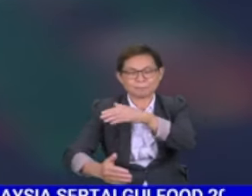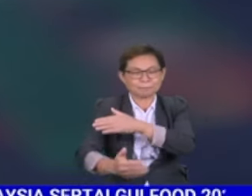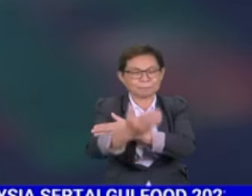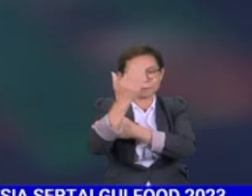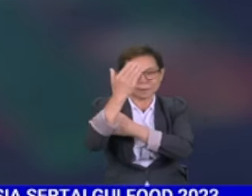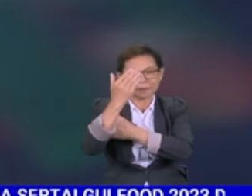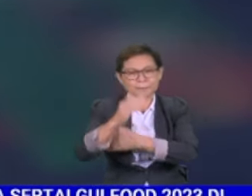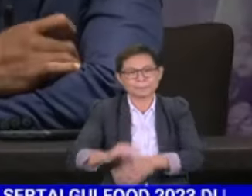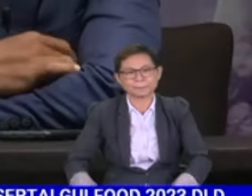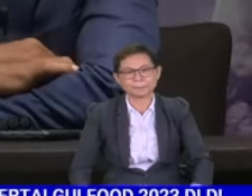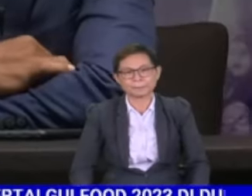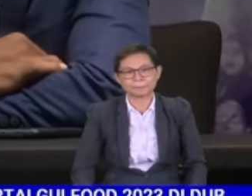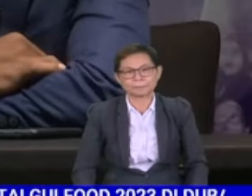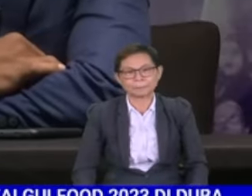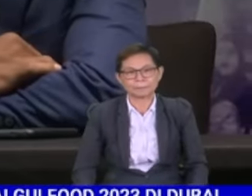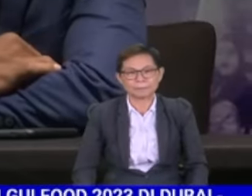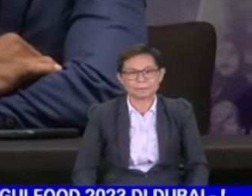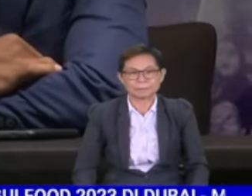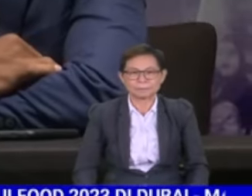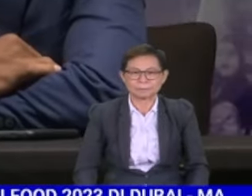tadi.